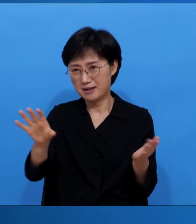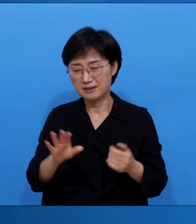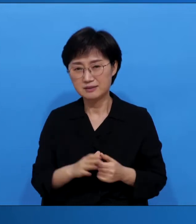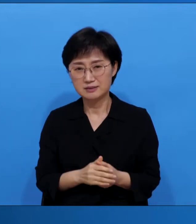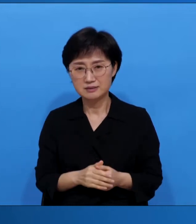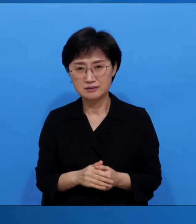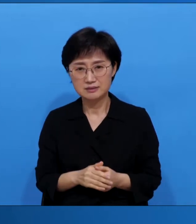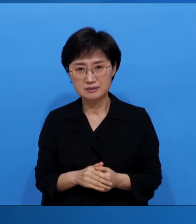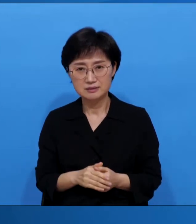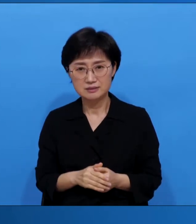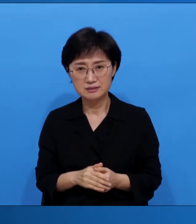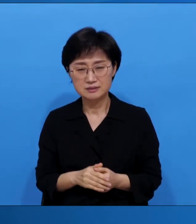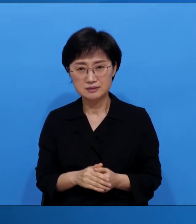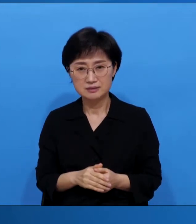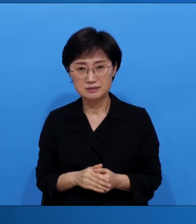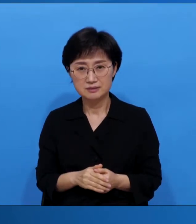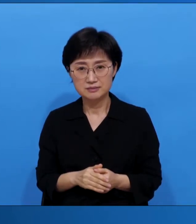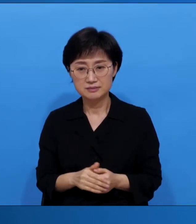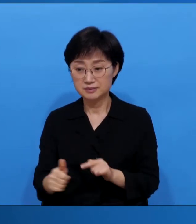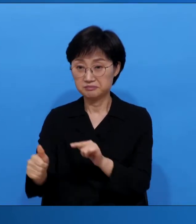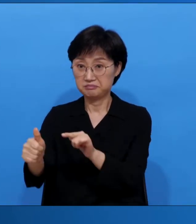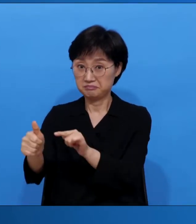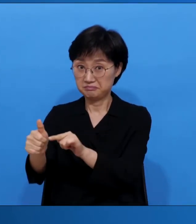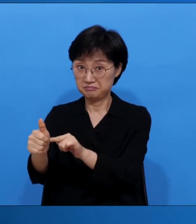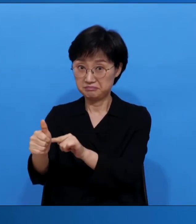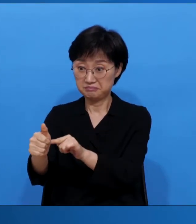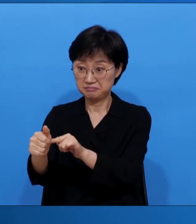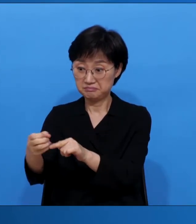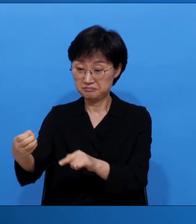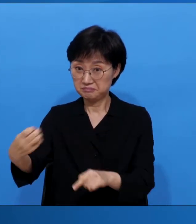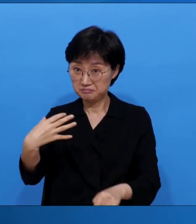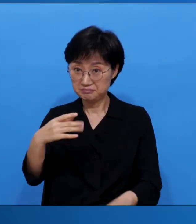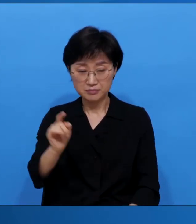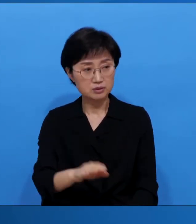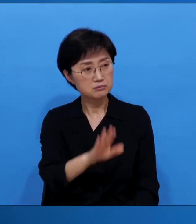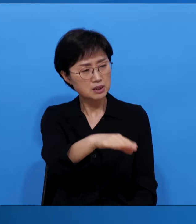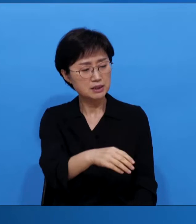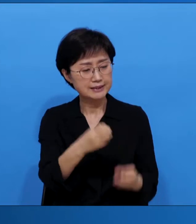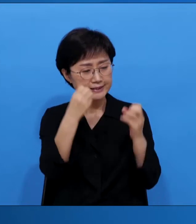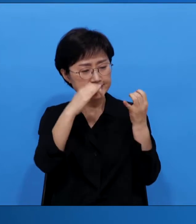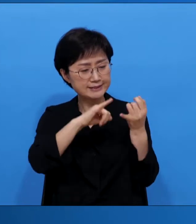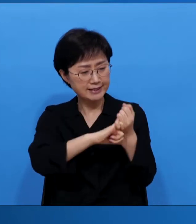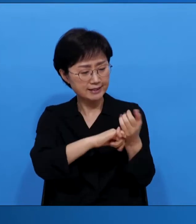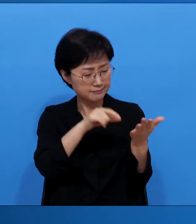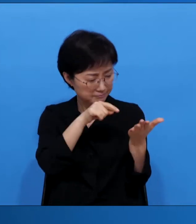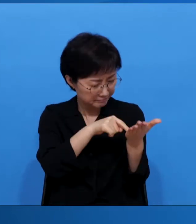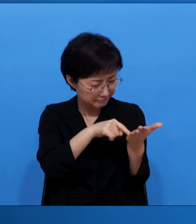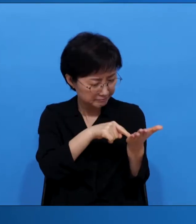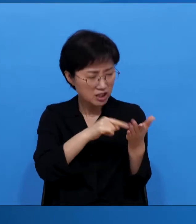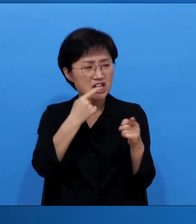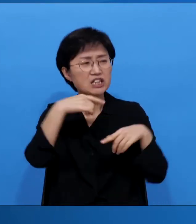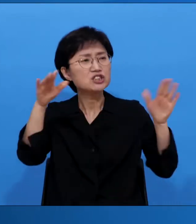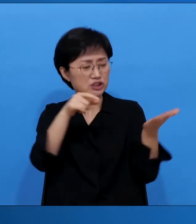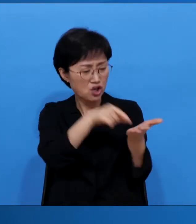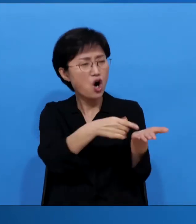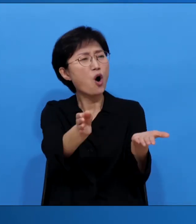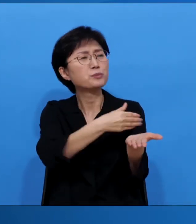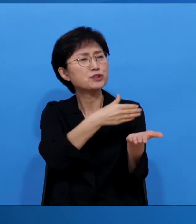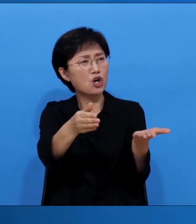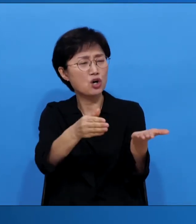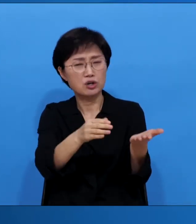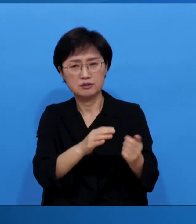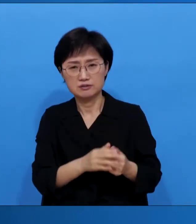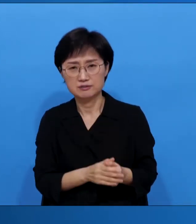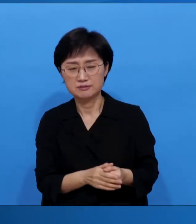Bible. 그래 그분이 실수를 했지. 신약에는 없다 이렇게 얘기했죠. And he made a mistake and he